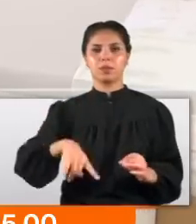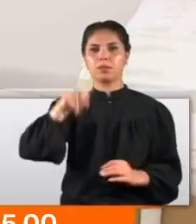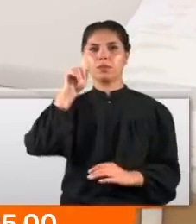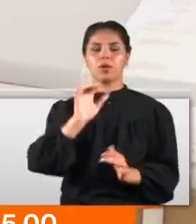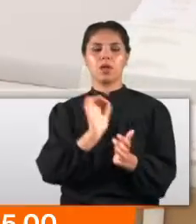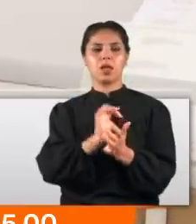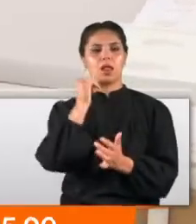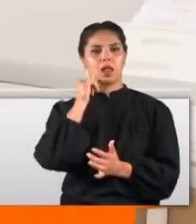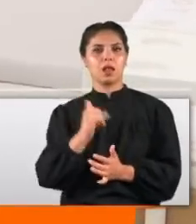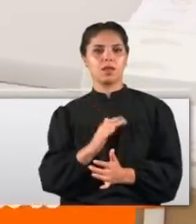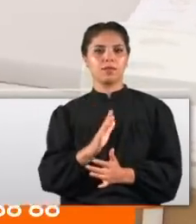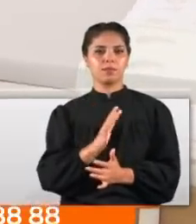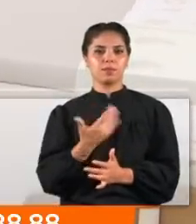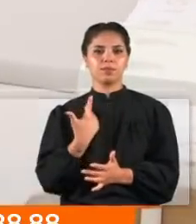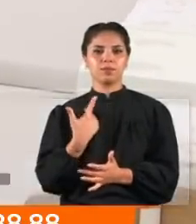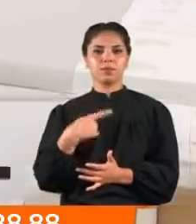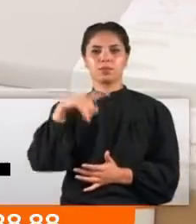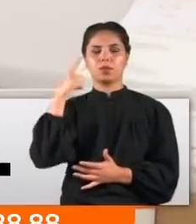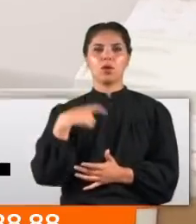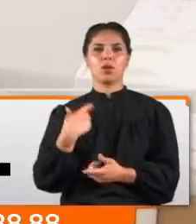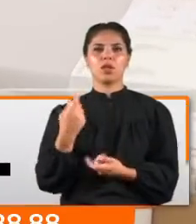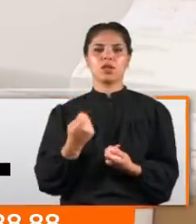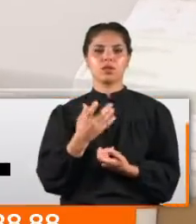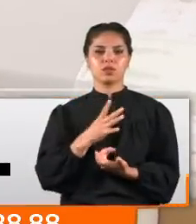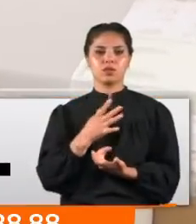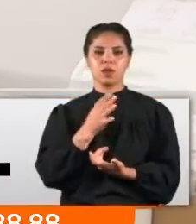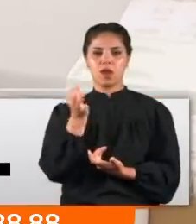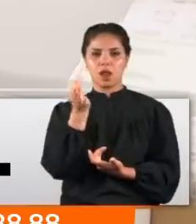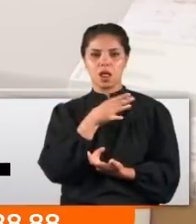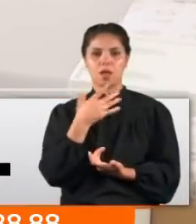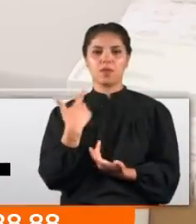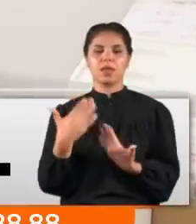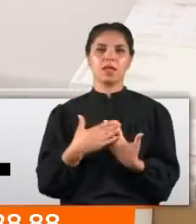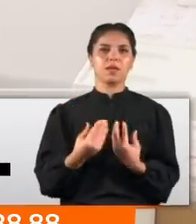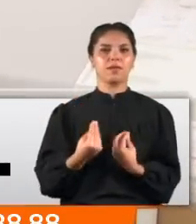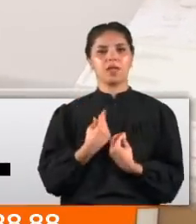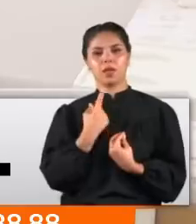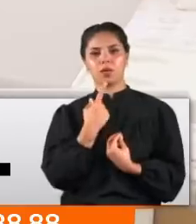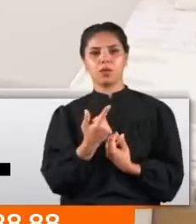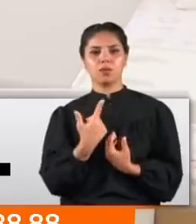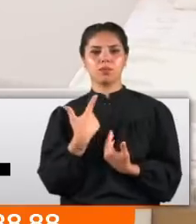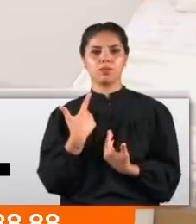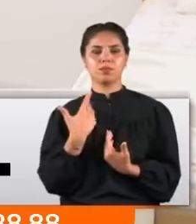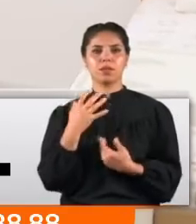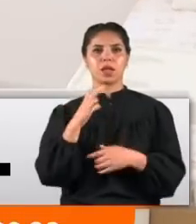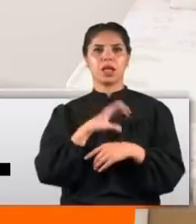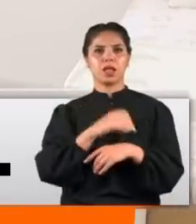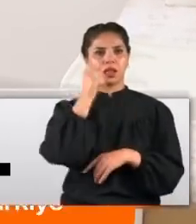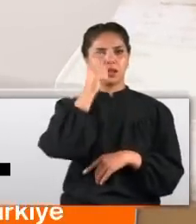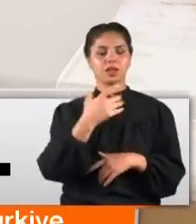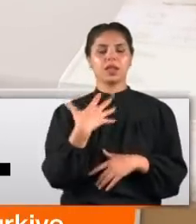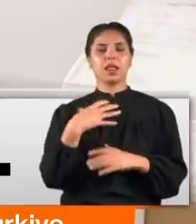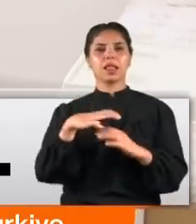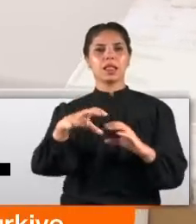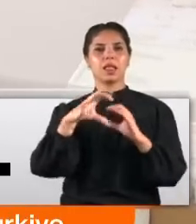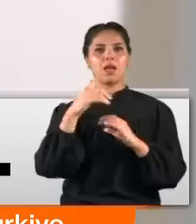bize ulaşıyor. İşte bizim bugün özel işlerimiz var vesaire. Bunun için bize yardımcı olur musunuz diyor. Biz de hastamızı kendi servis